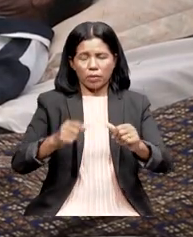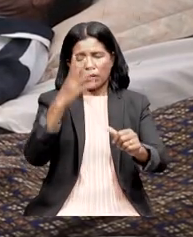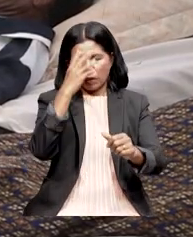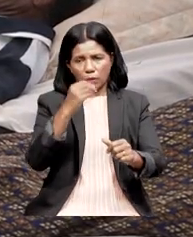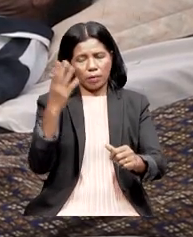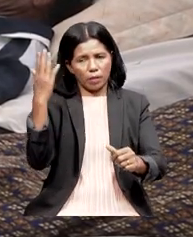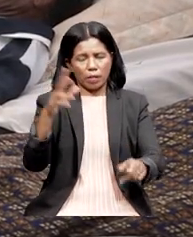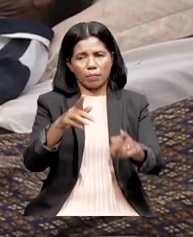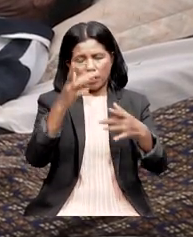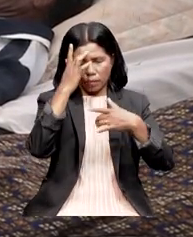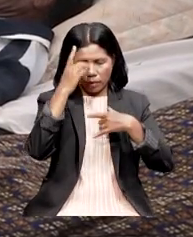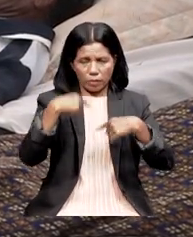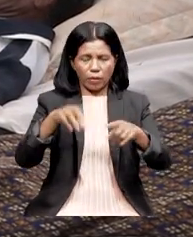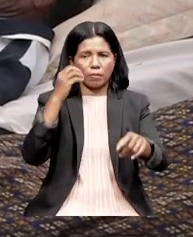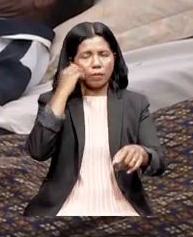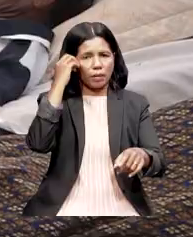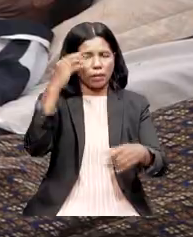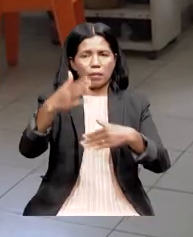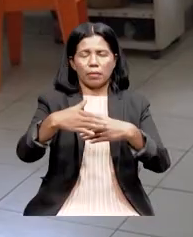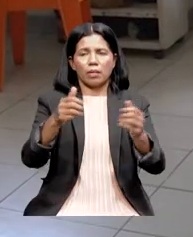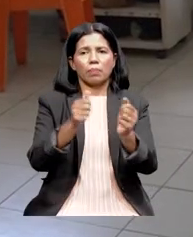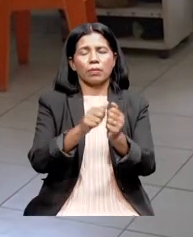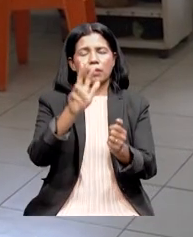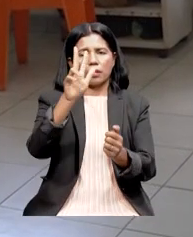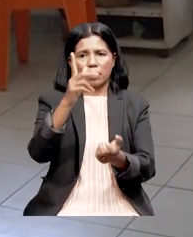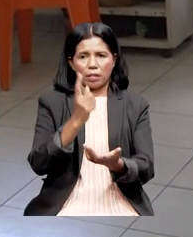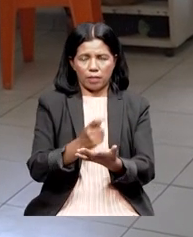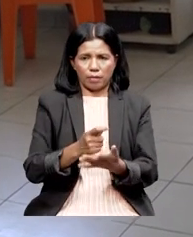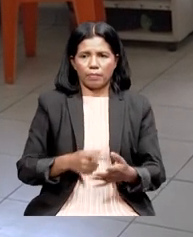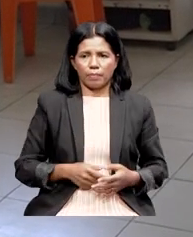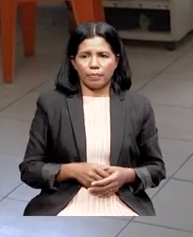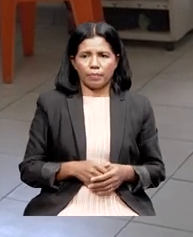no paciente nebe ma filaona ba uma besi rihun tolo Tito Silva Azina Lola Jemen.